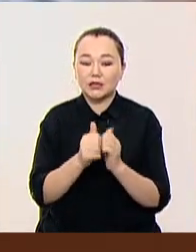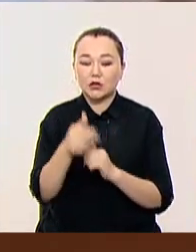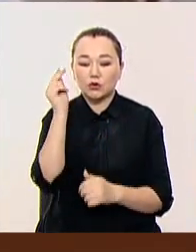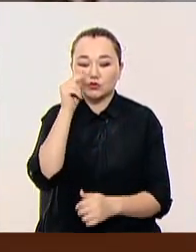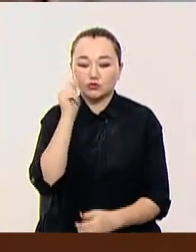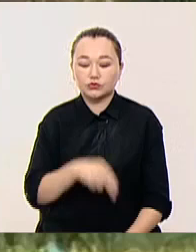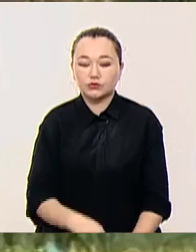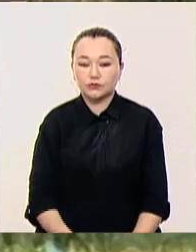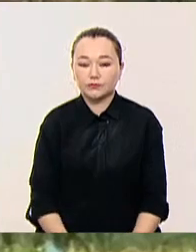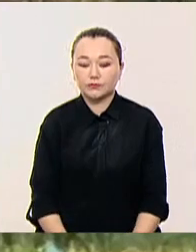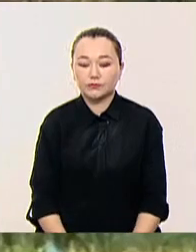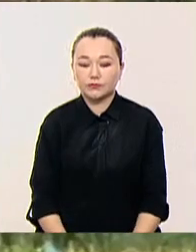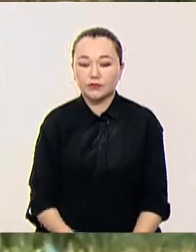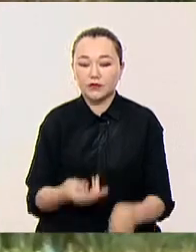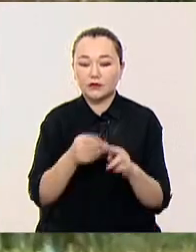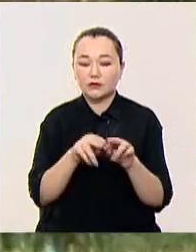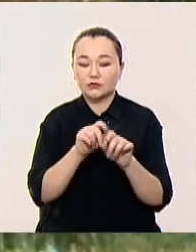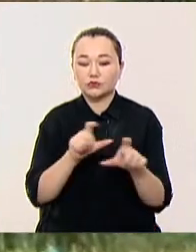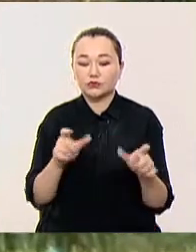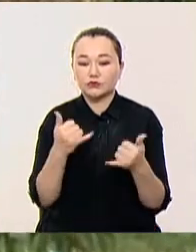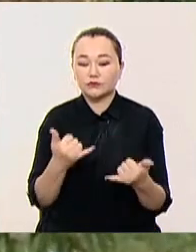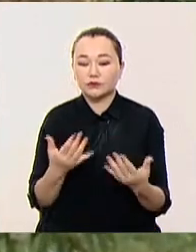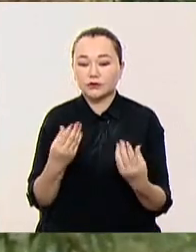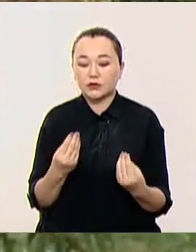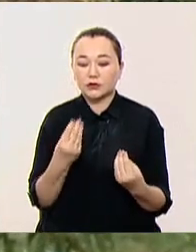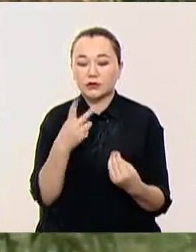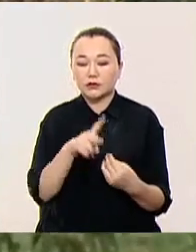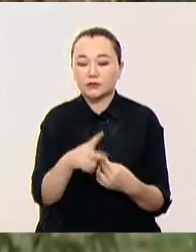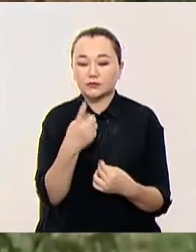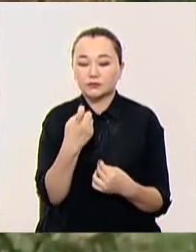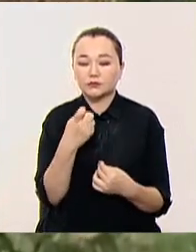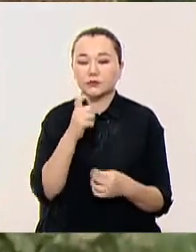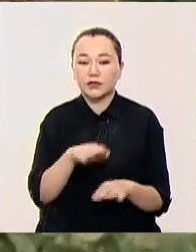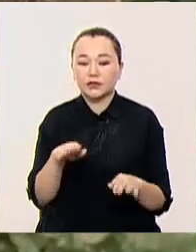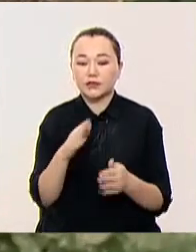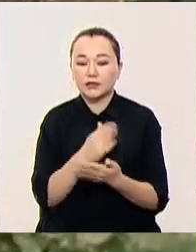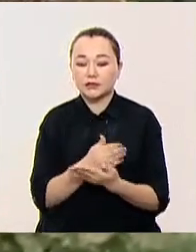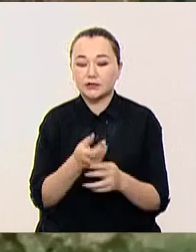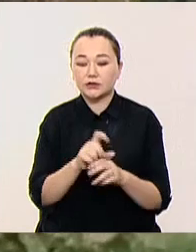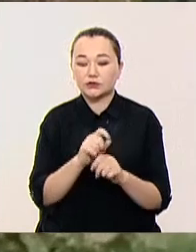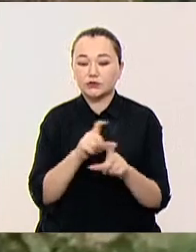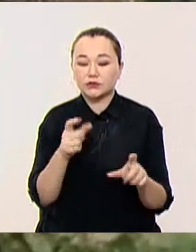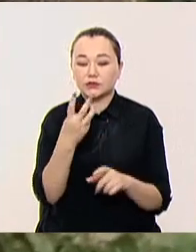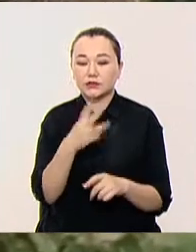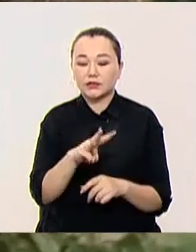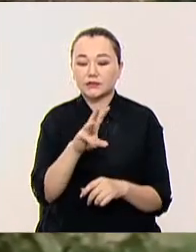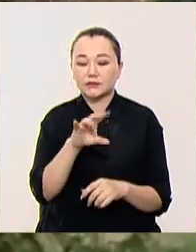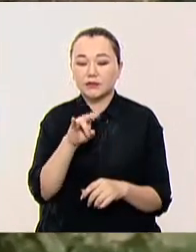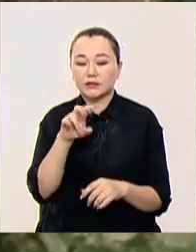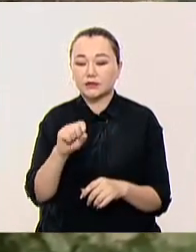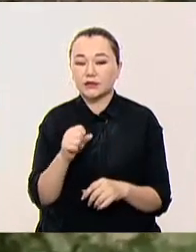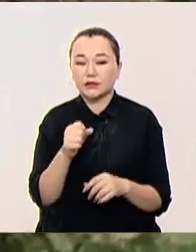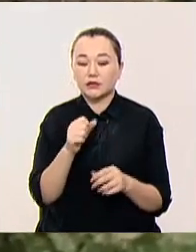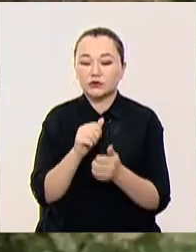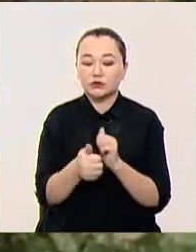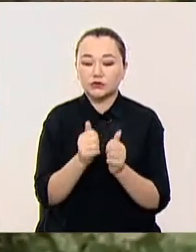жатыр. Бұл мектепте қазіргі таңда 2100 оқушы оқиды. Яғни бұл мектеп үш ауысымдық. Үш ауысымдық